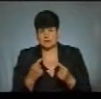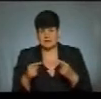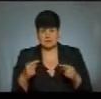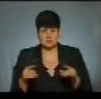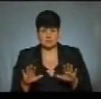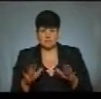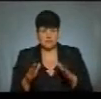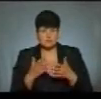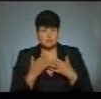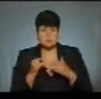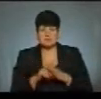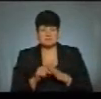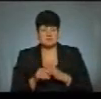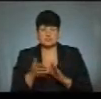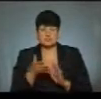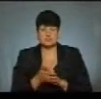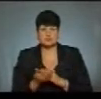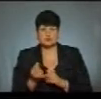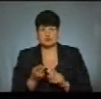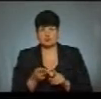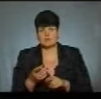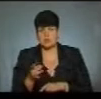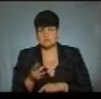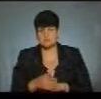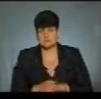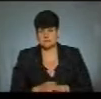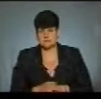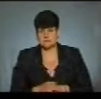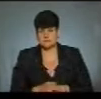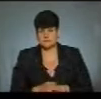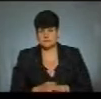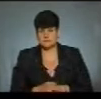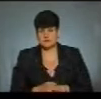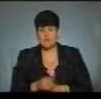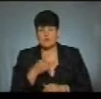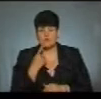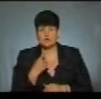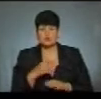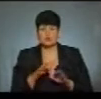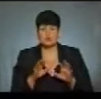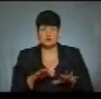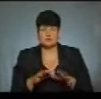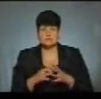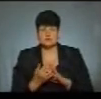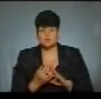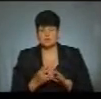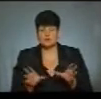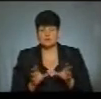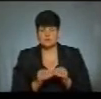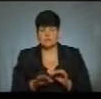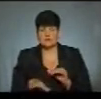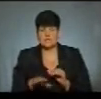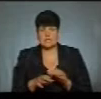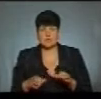випадку немає сенсу витрачати кошти другий раз. За словами голови Великогаївської об'єднаної територіальної